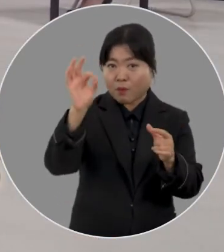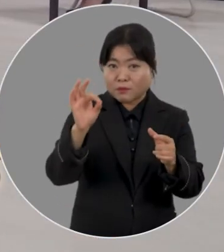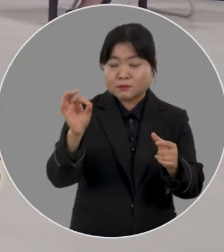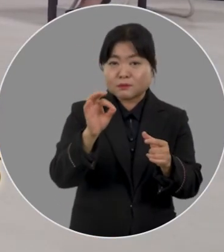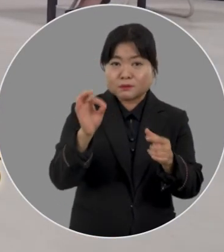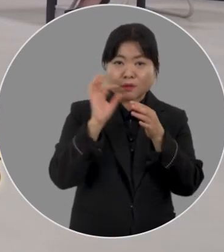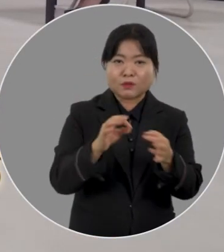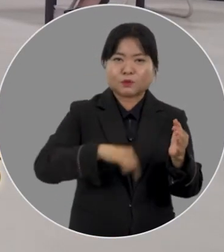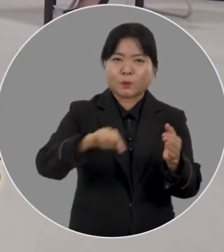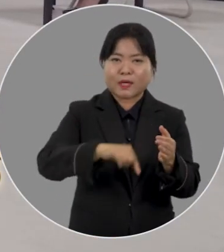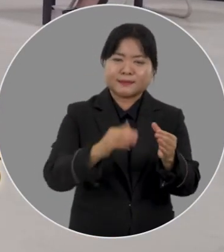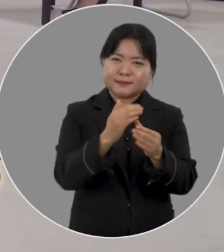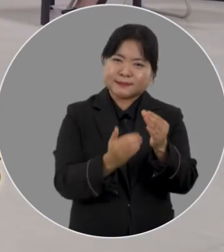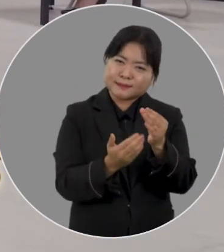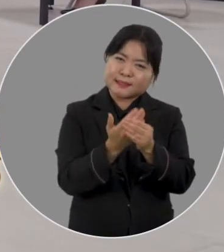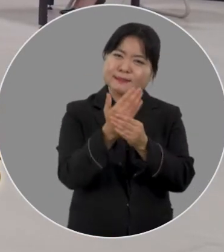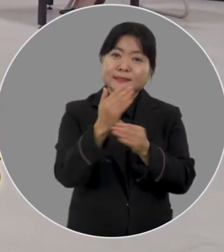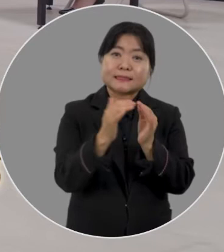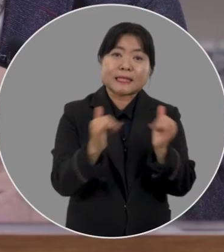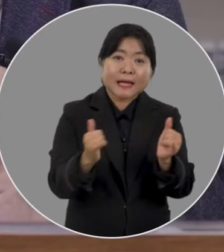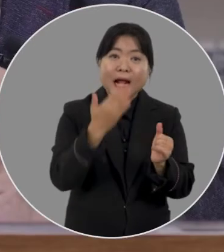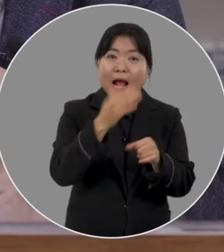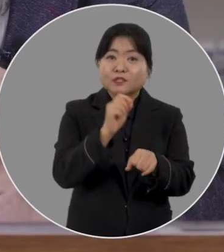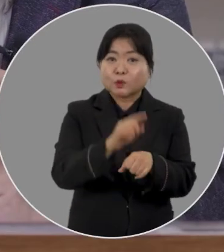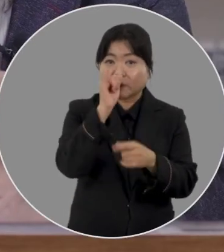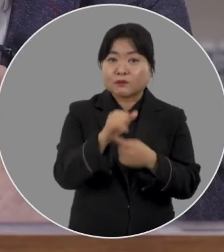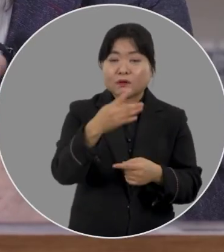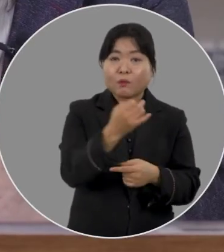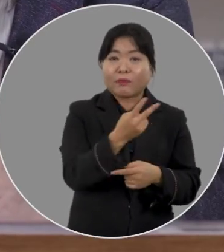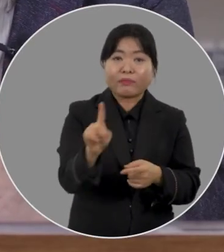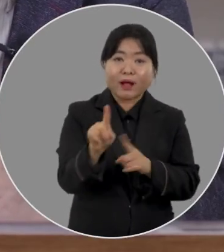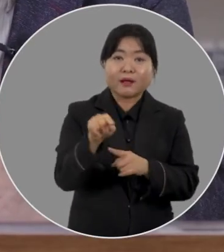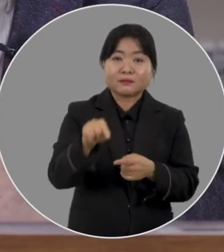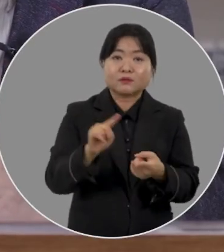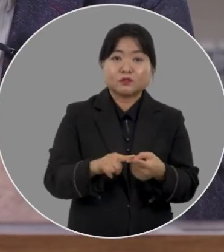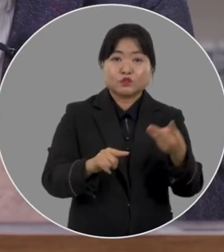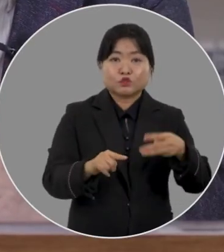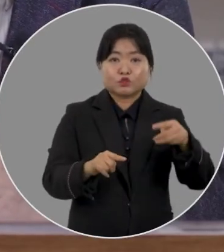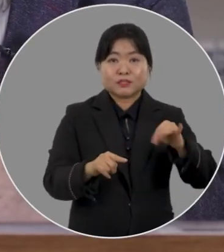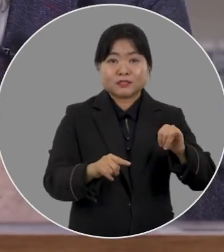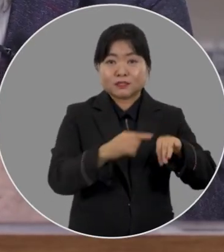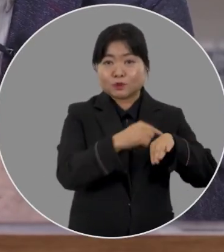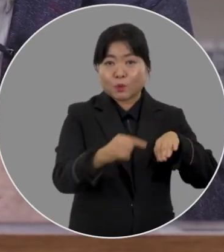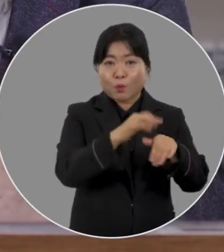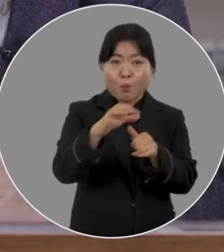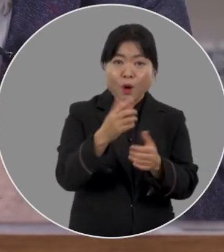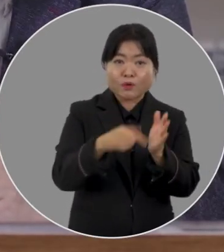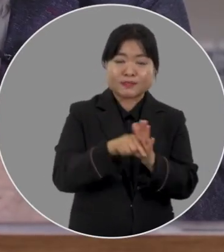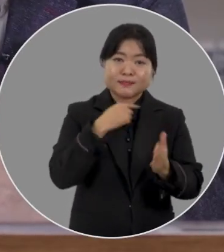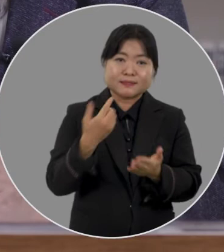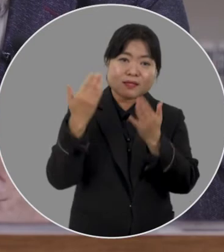속에 싹트고 있는 또 인간의 가능성이 보이거든요. 루안다에서는 정말 이 투치족을 보호하기